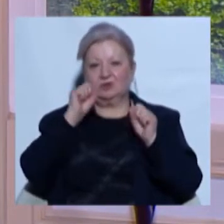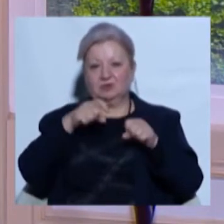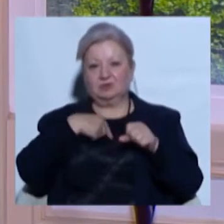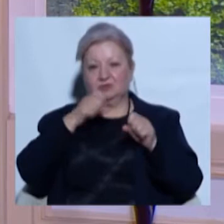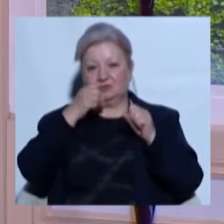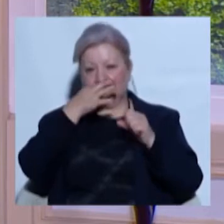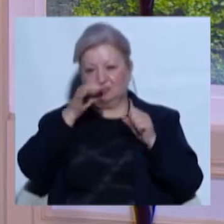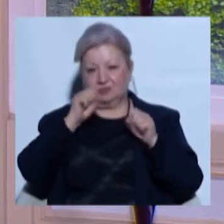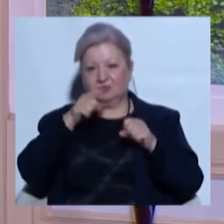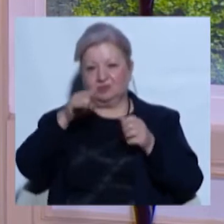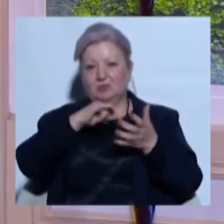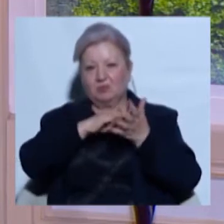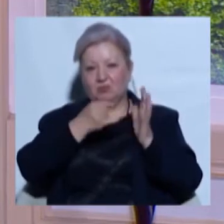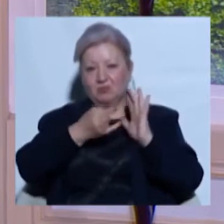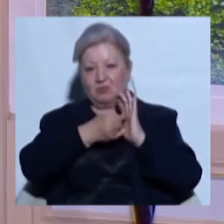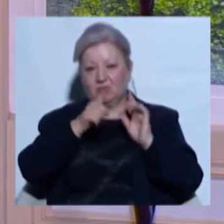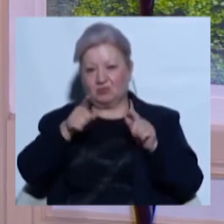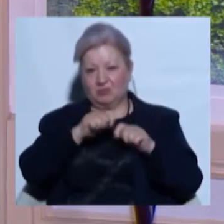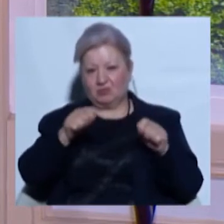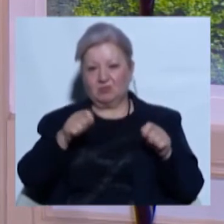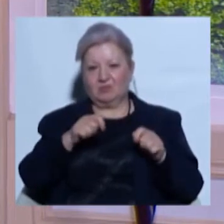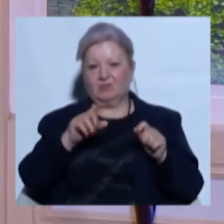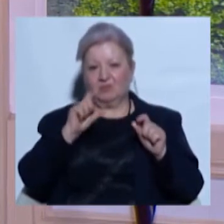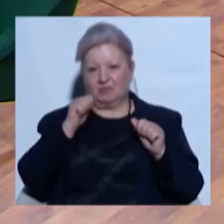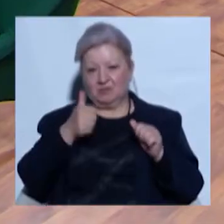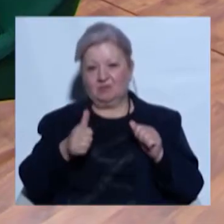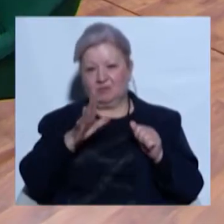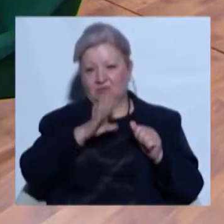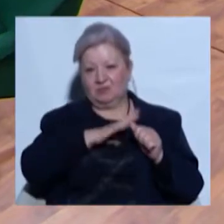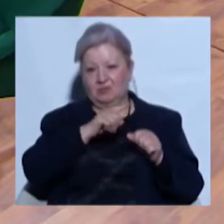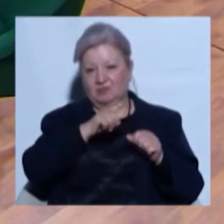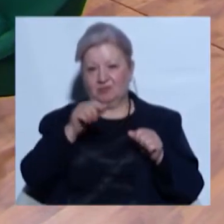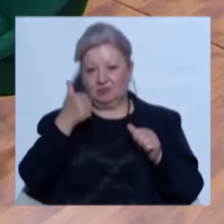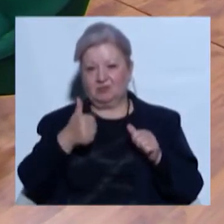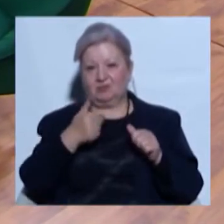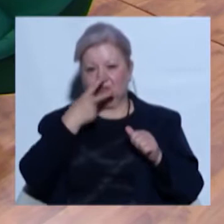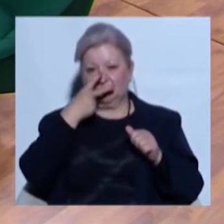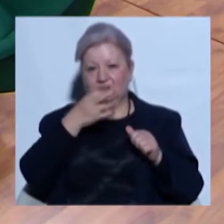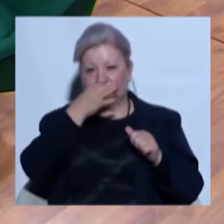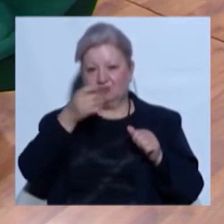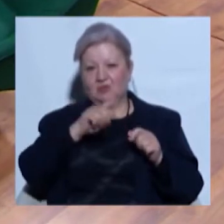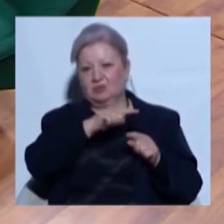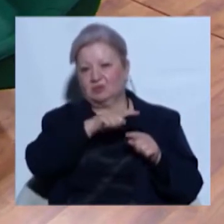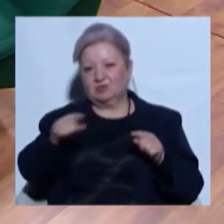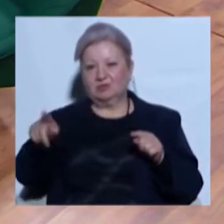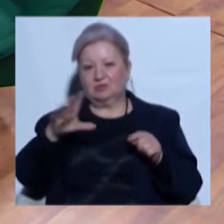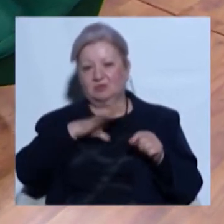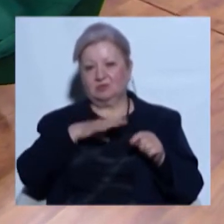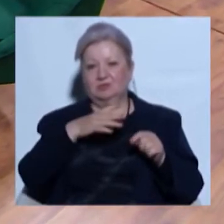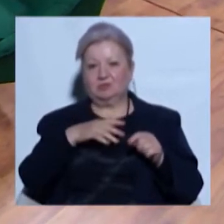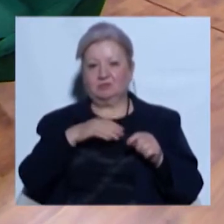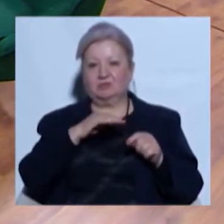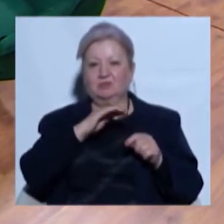შემიძლია რომ ამ პროექტმა ტელესკოლამ გამართლა ამის მტკიცება შემიძლია იქიდან გამომდინარე თუ რამდენი